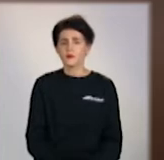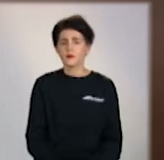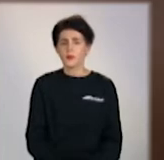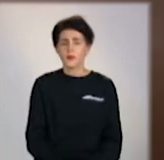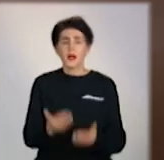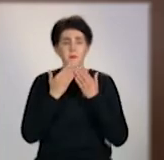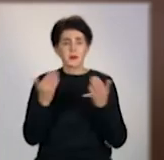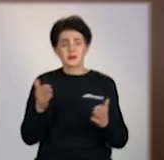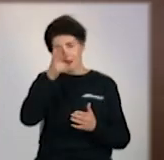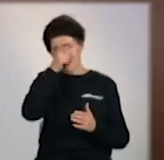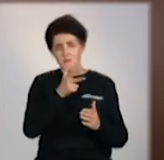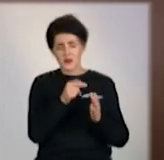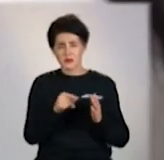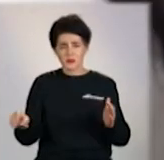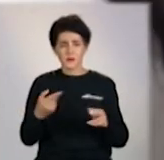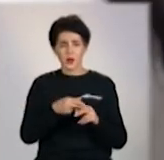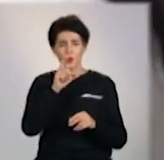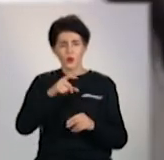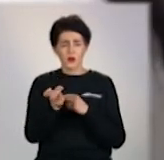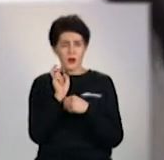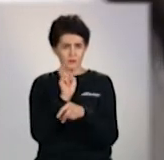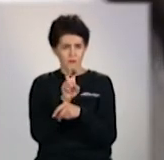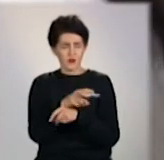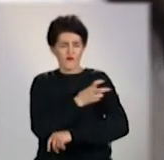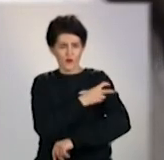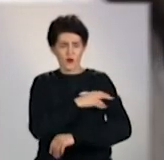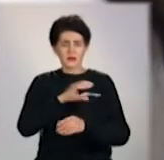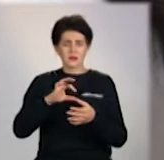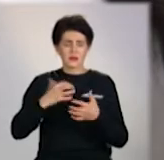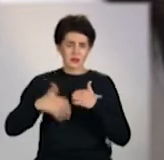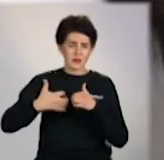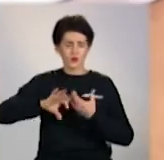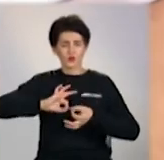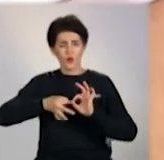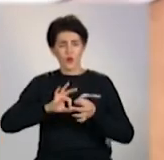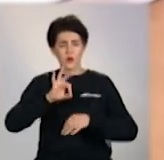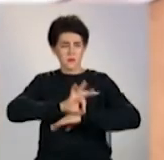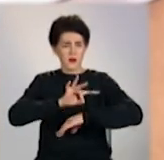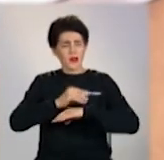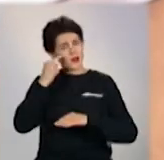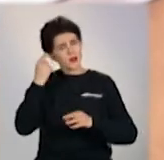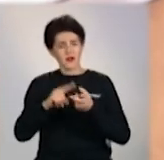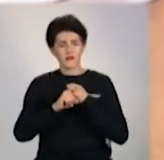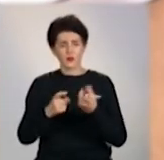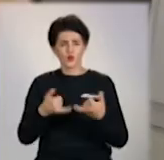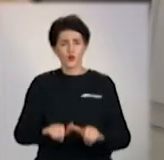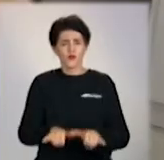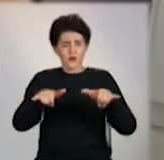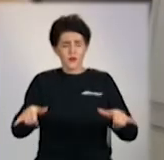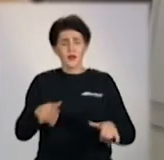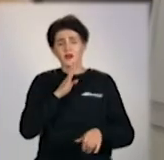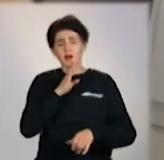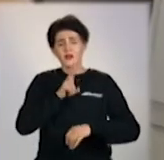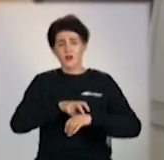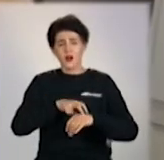За останні три місяці серед пацієнтів Інни Жук хворих із середнім і тяжким перебігом коронавірусу стало більше. Лікарка постійно